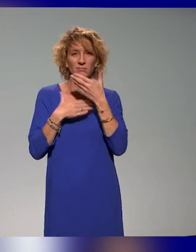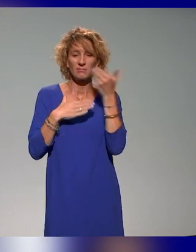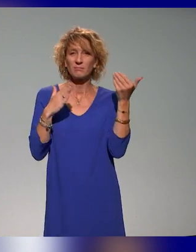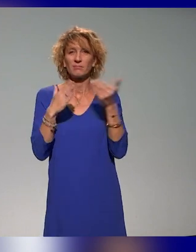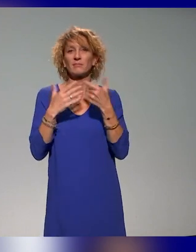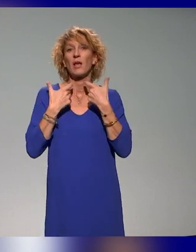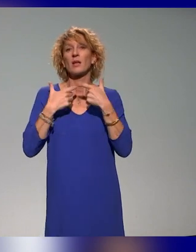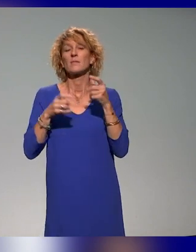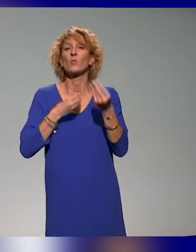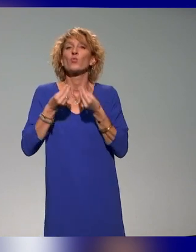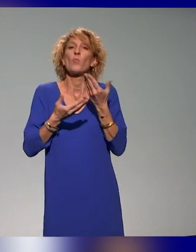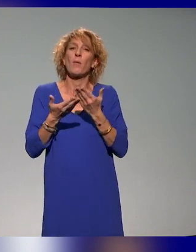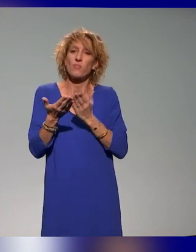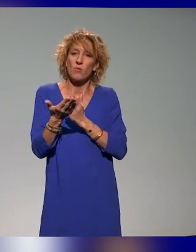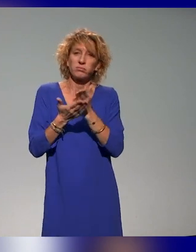de l'accès aux éléments.